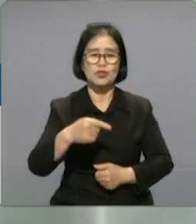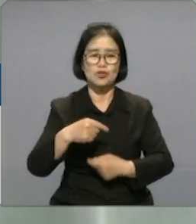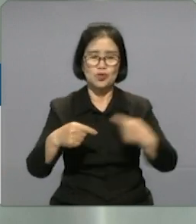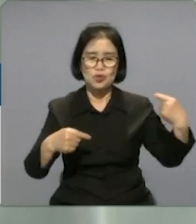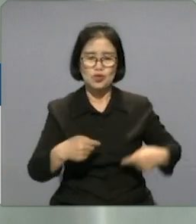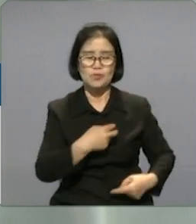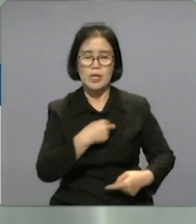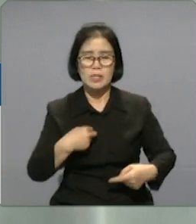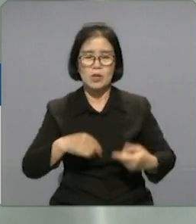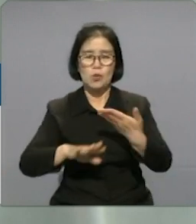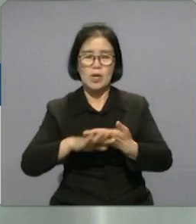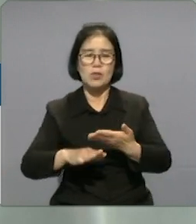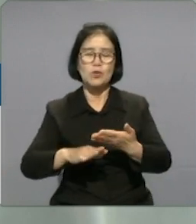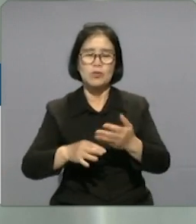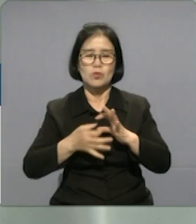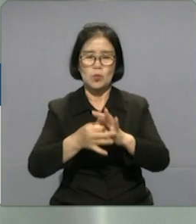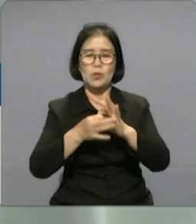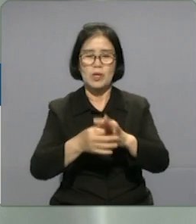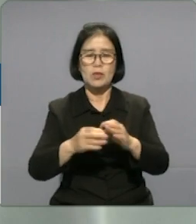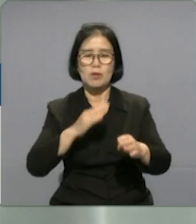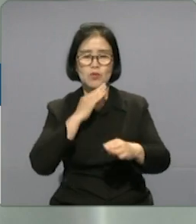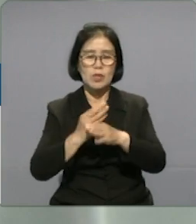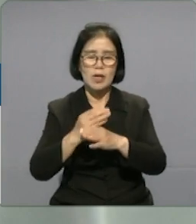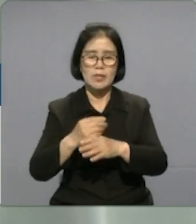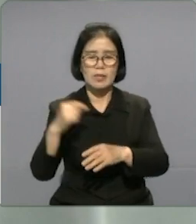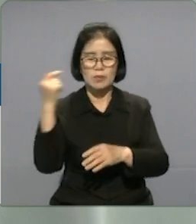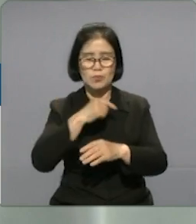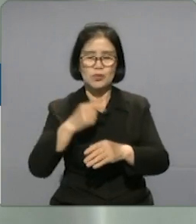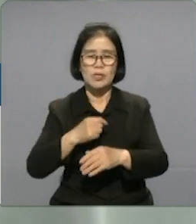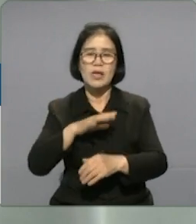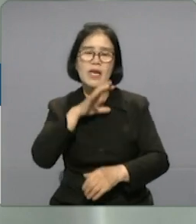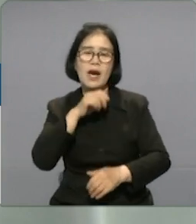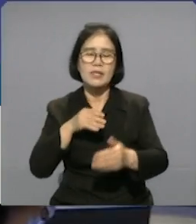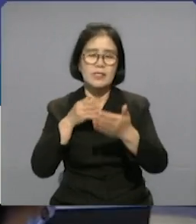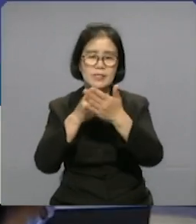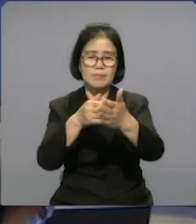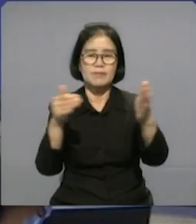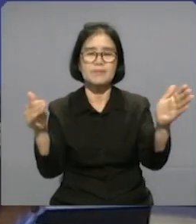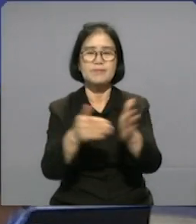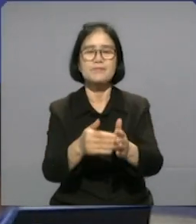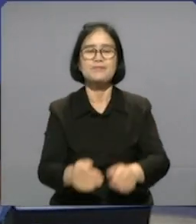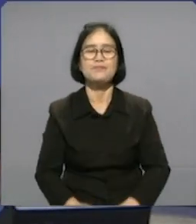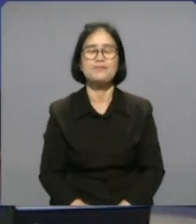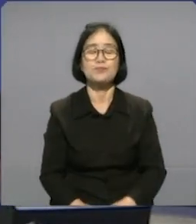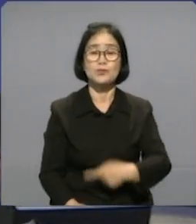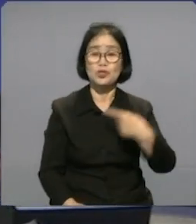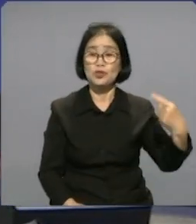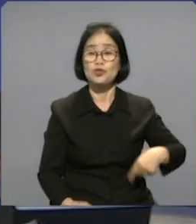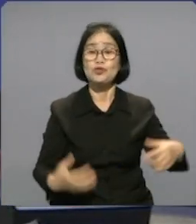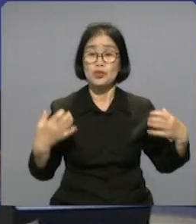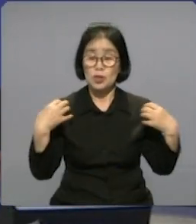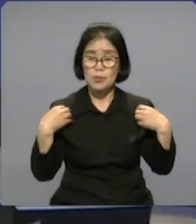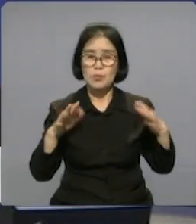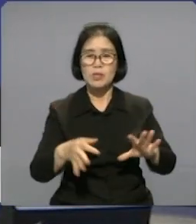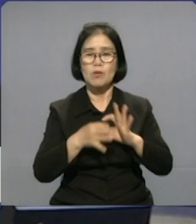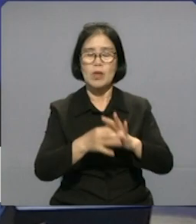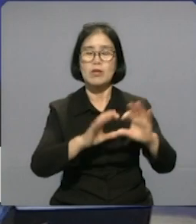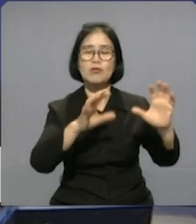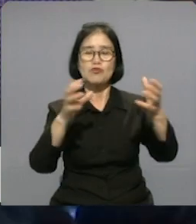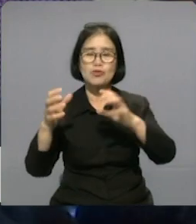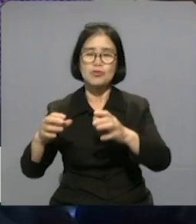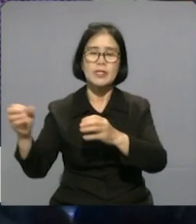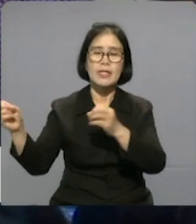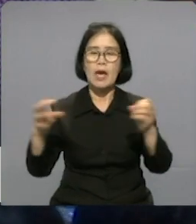와카쿠니토시테와 기타 조선 이타이 시대 겐지 유니코기식 투요 중국 정부는 이번에도 관련국들이